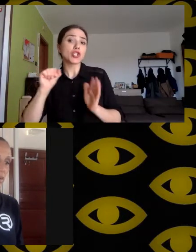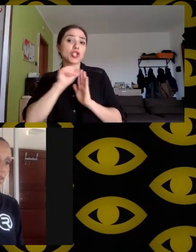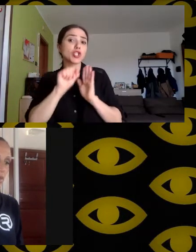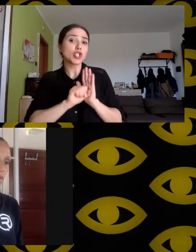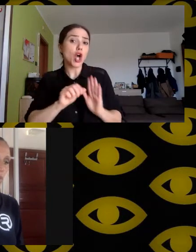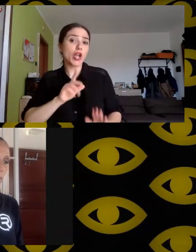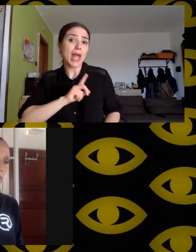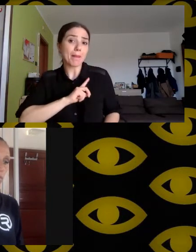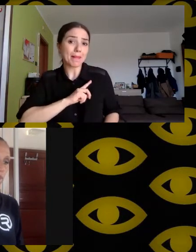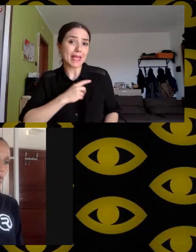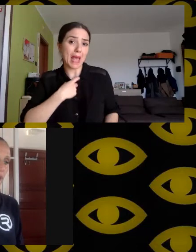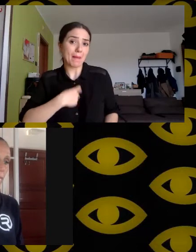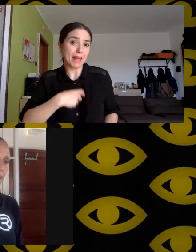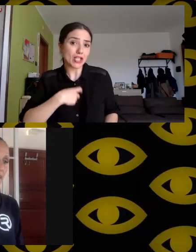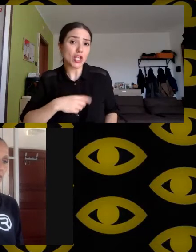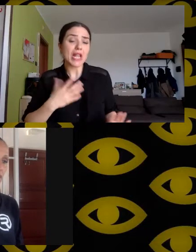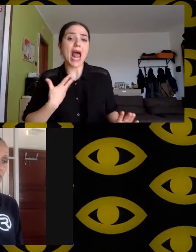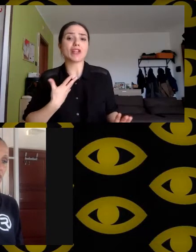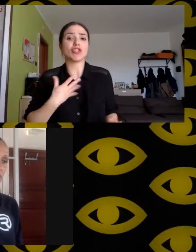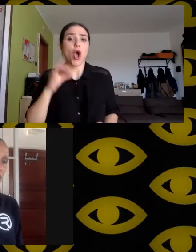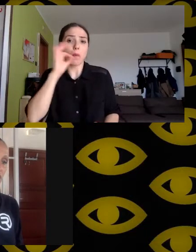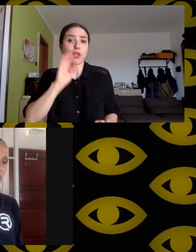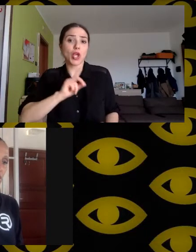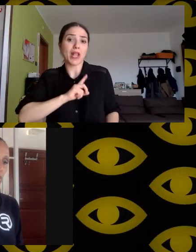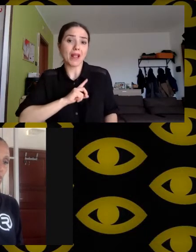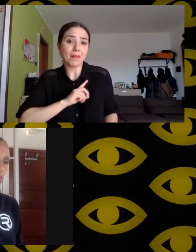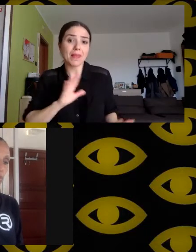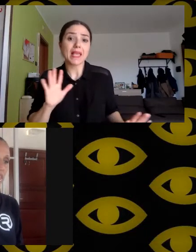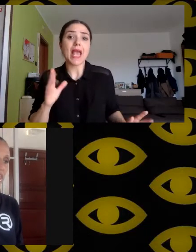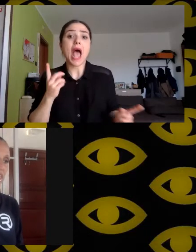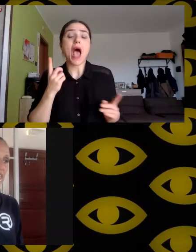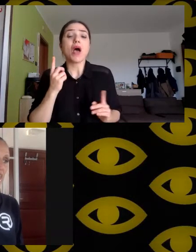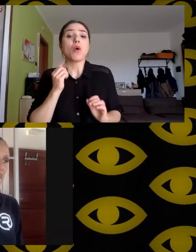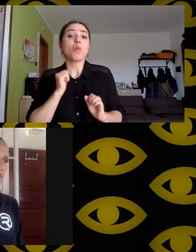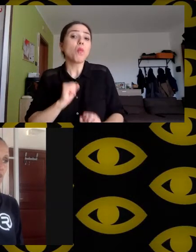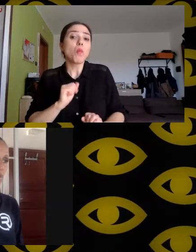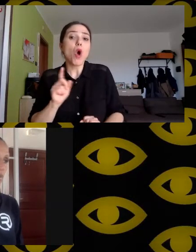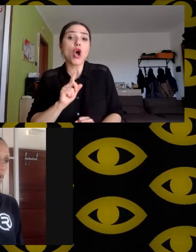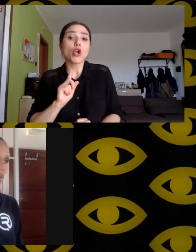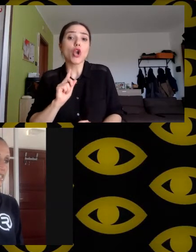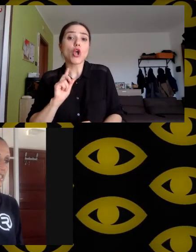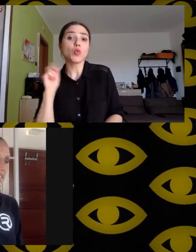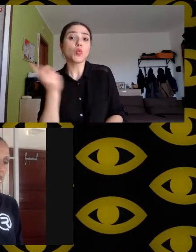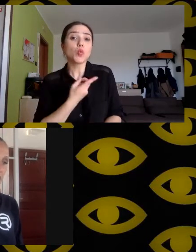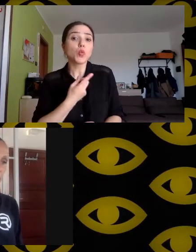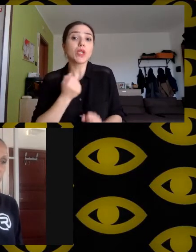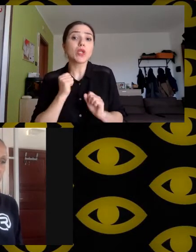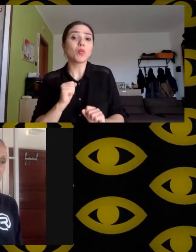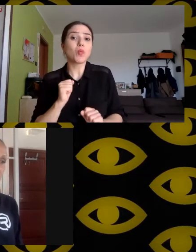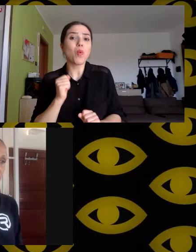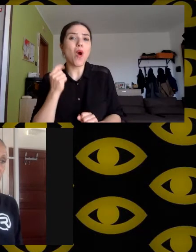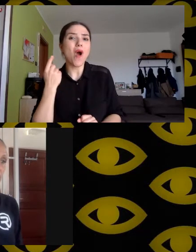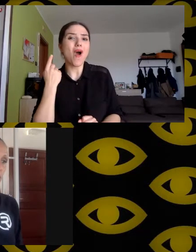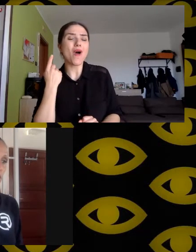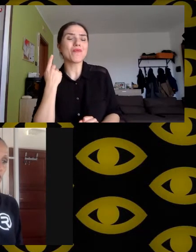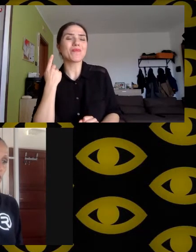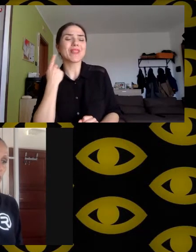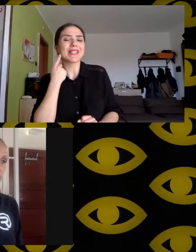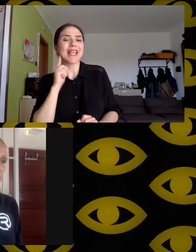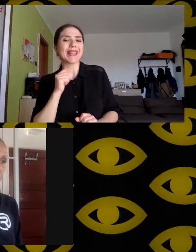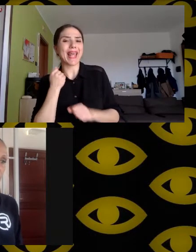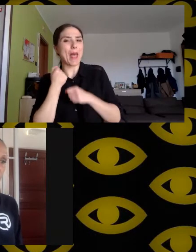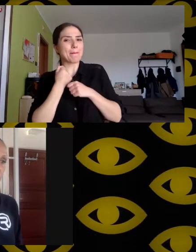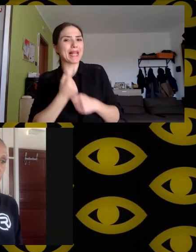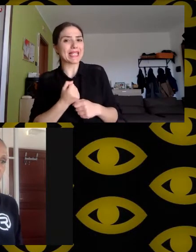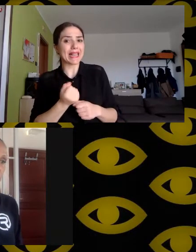vista, quindi lo dico a modo mio e magari a volte non tutti riescono a sentirsi rappresentati, ma io voglio